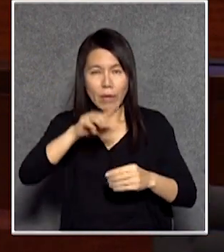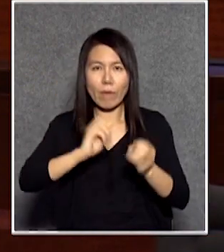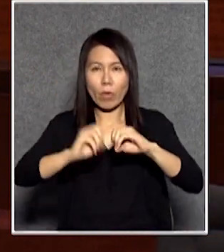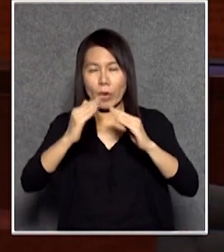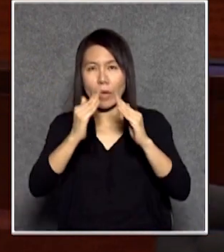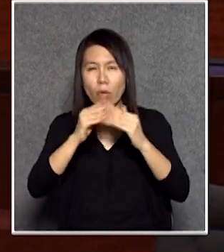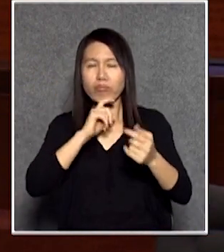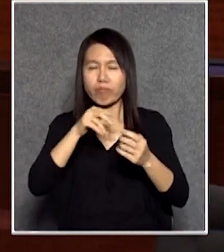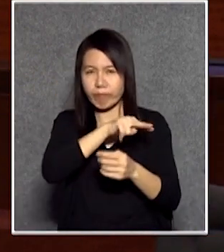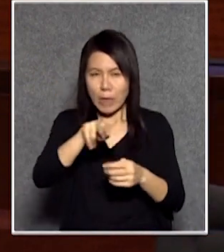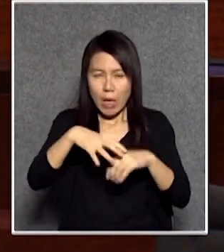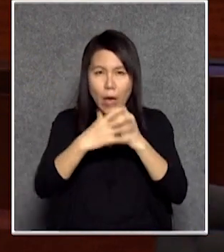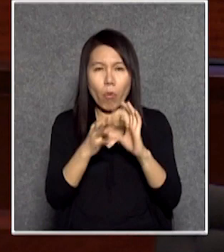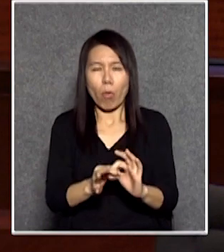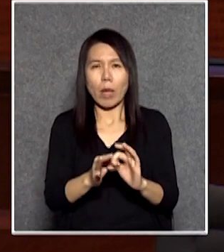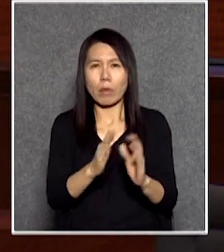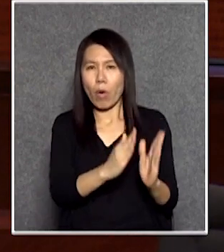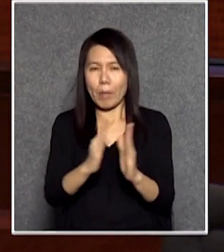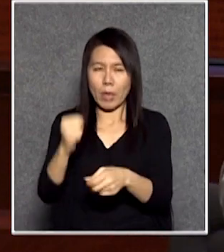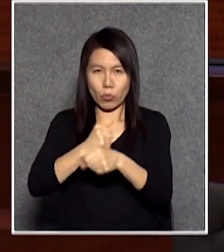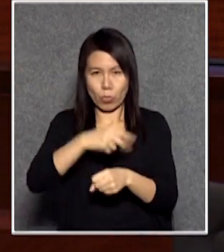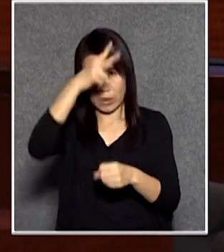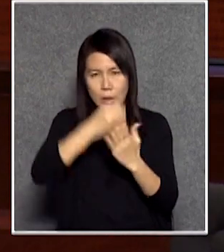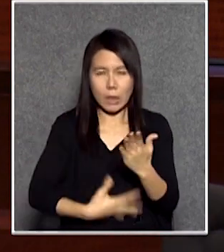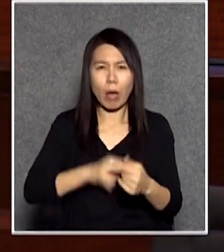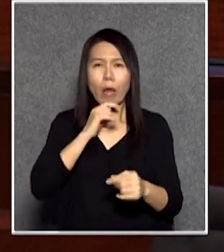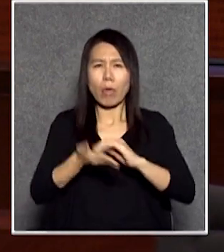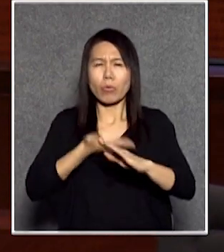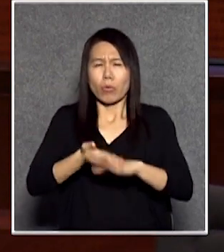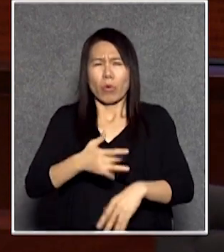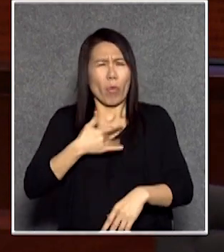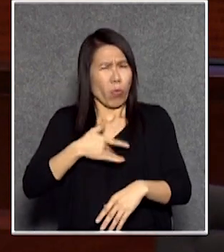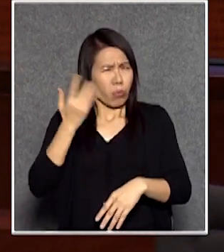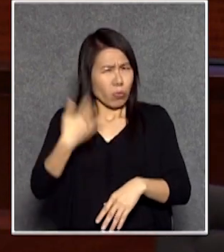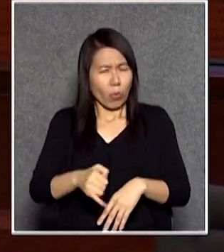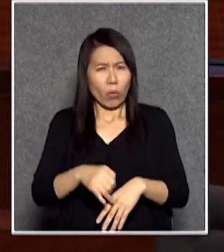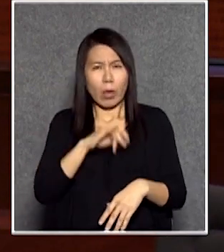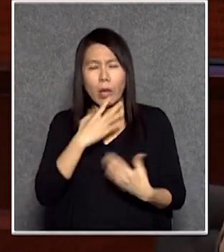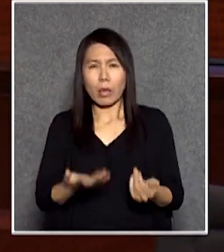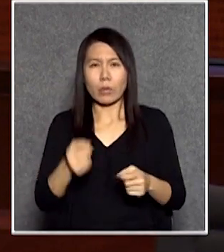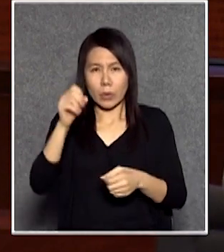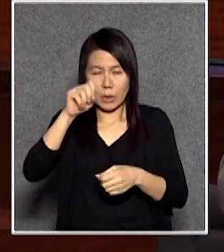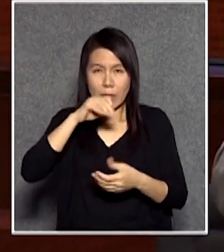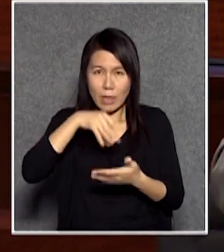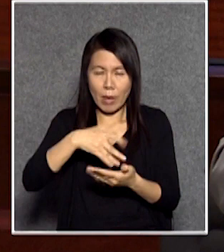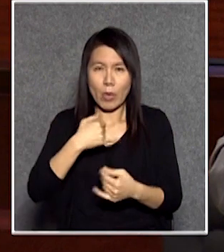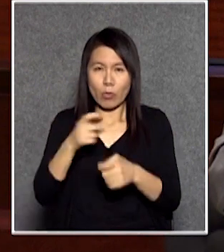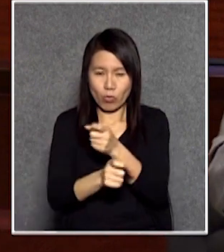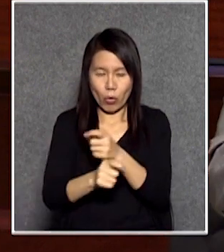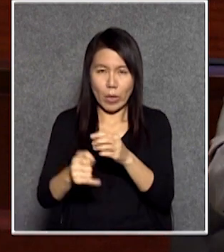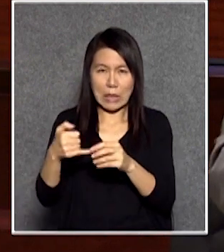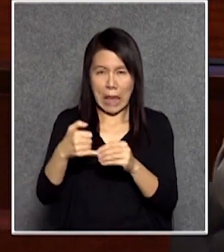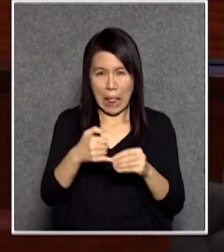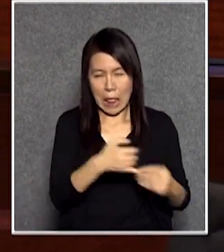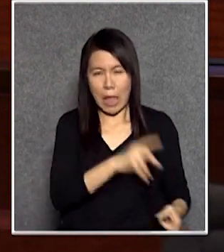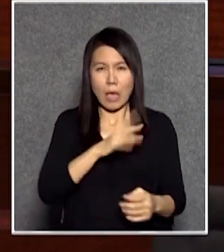籌有關政策。當時本席已經指出重組毫無必要，並且參與財委會拉布阻止撥款的建議得